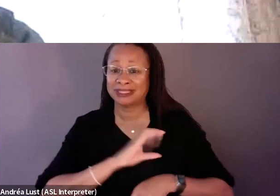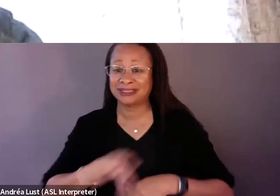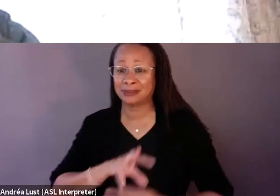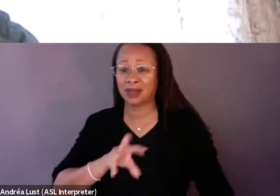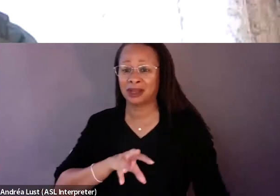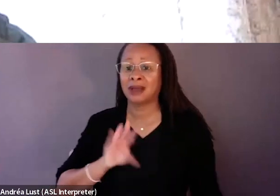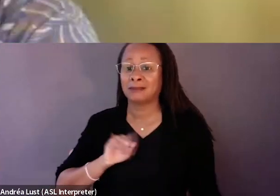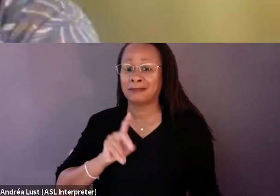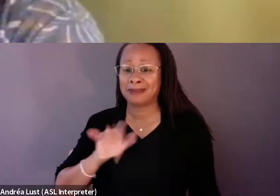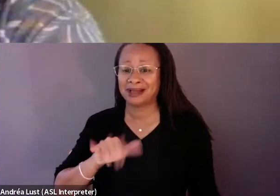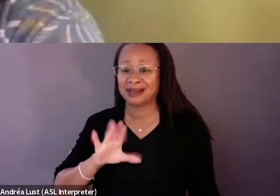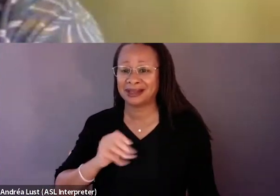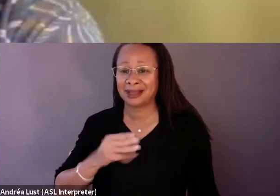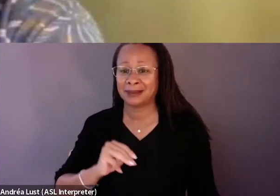involved?